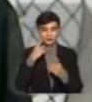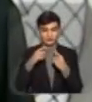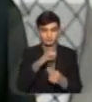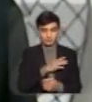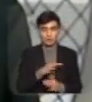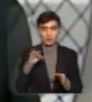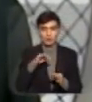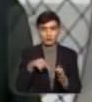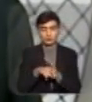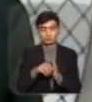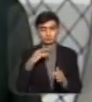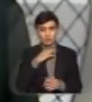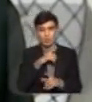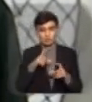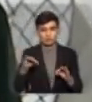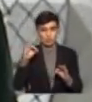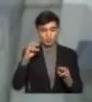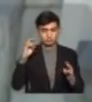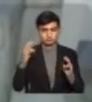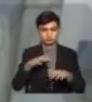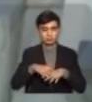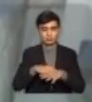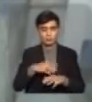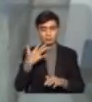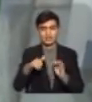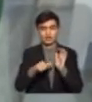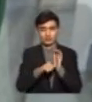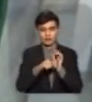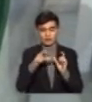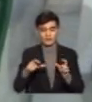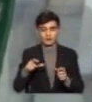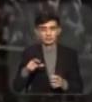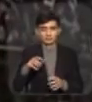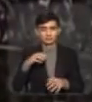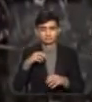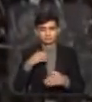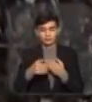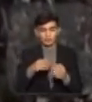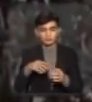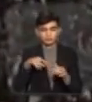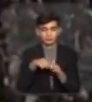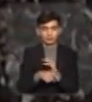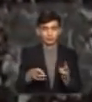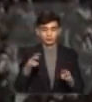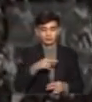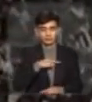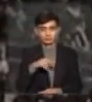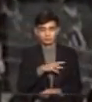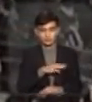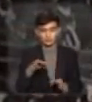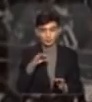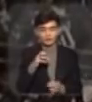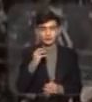шарада адамның көптігі соншалық 56 азамат тапталып қайтыс болған. Осыған байланысты генералдың жерлеу